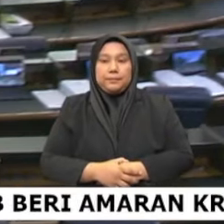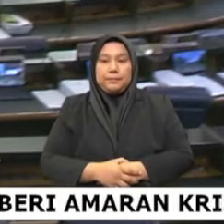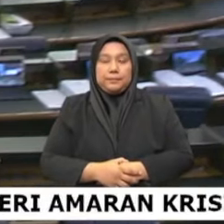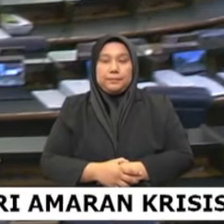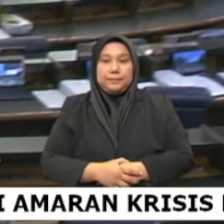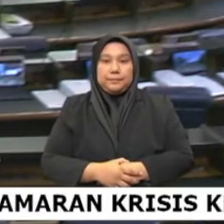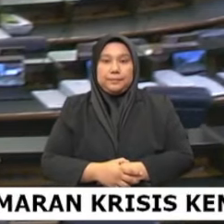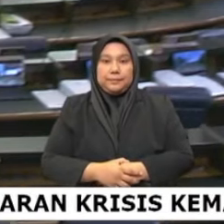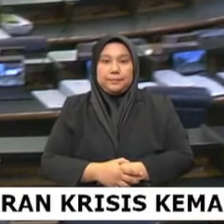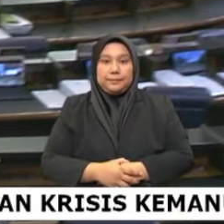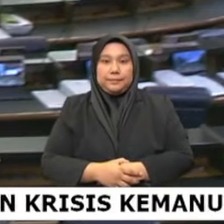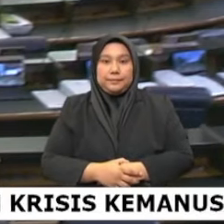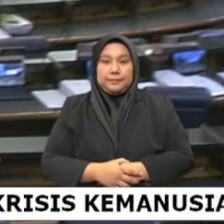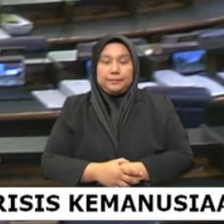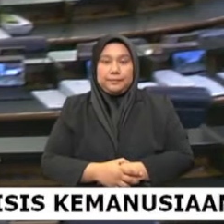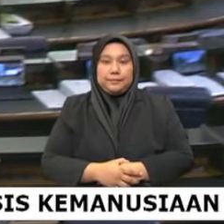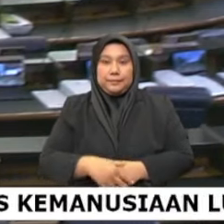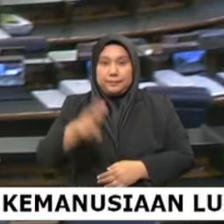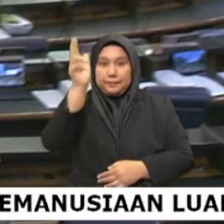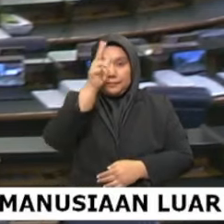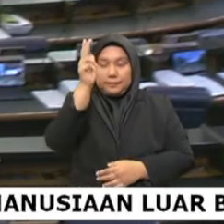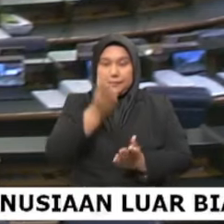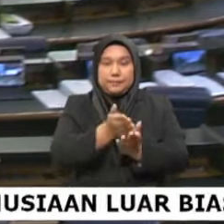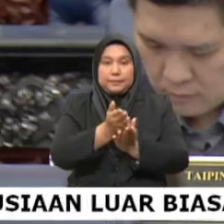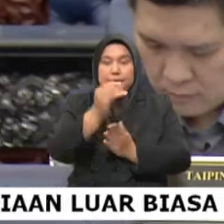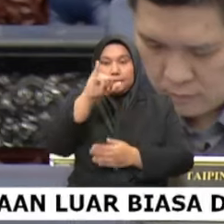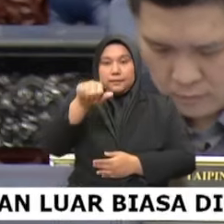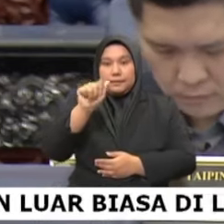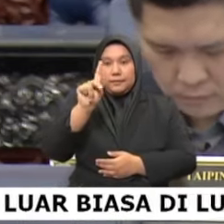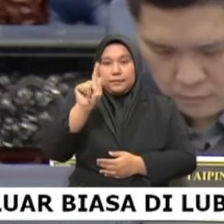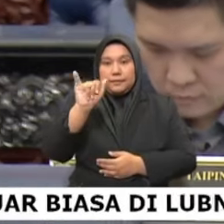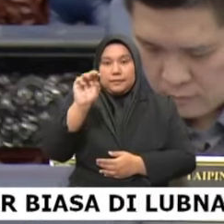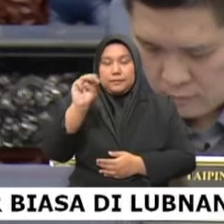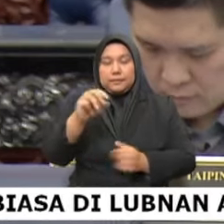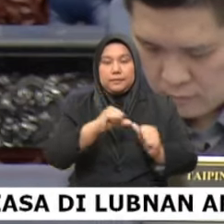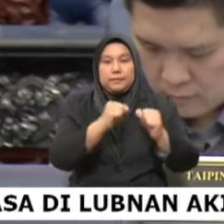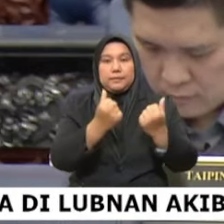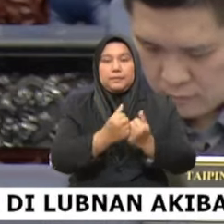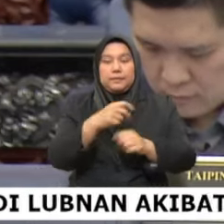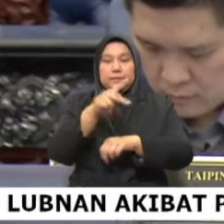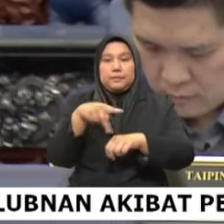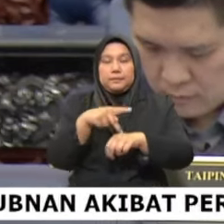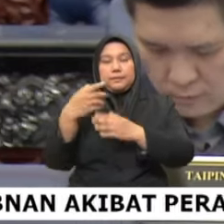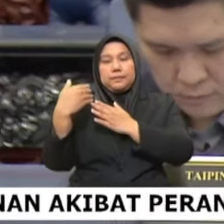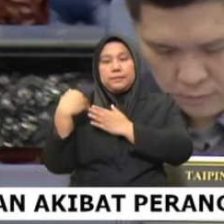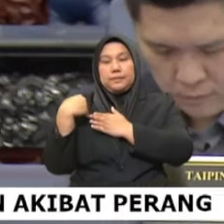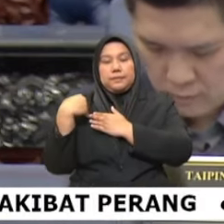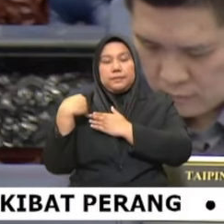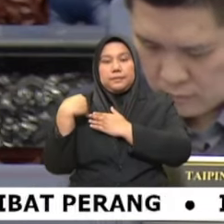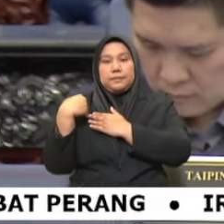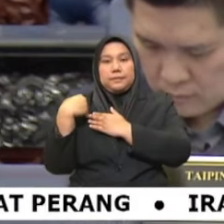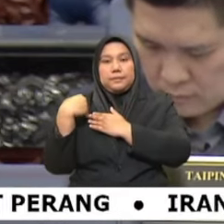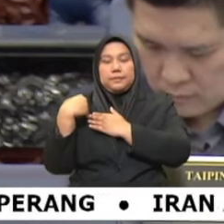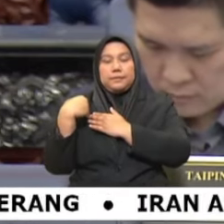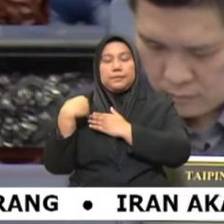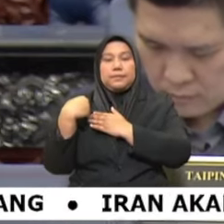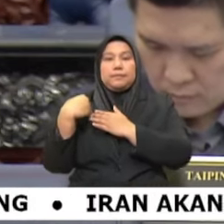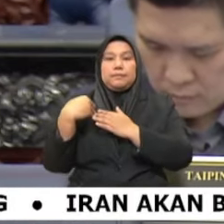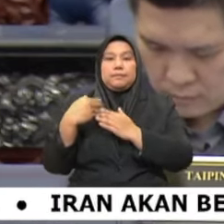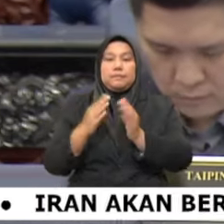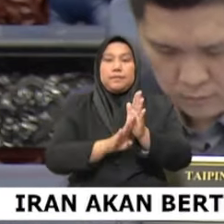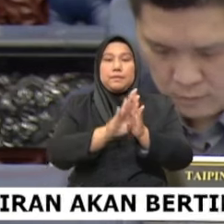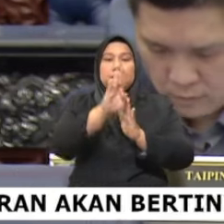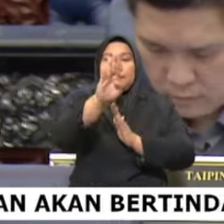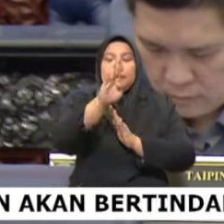Puan Yang Pertua, kerajaan menerusi JAKIM sebagai agensi pusat yang bertanggungjawab terhadap hal ehwal pembangunan